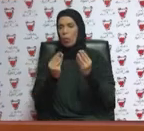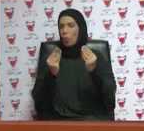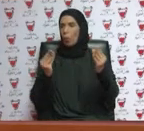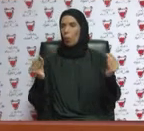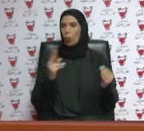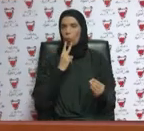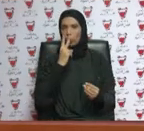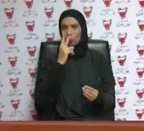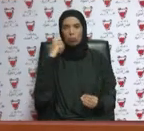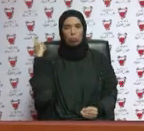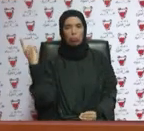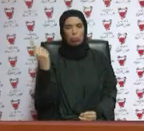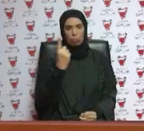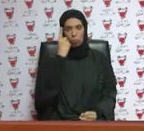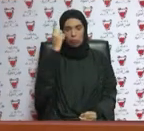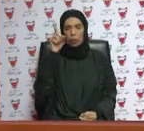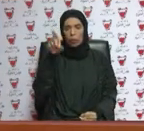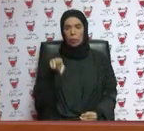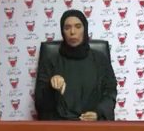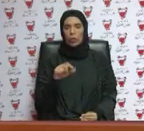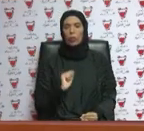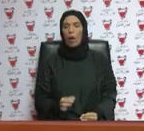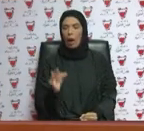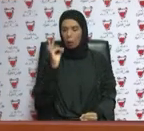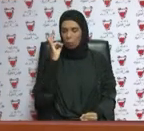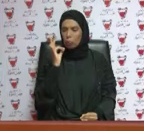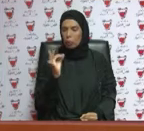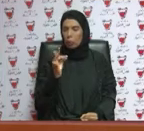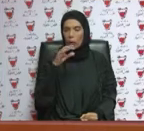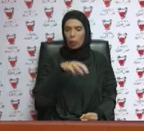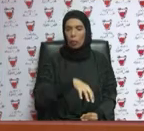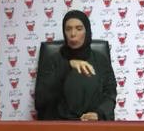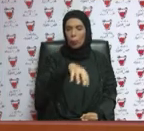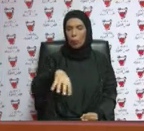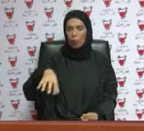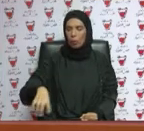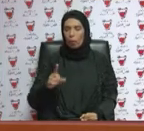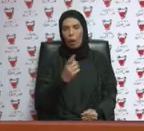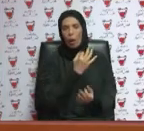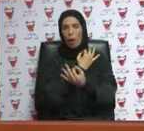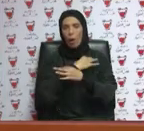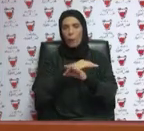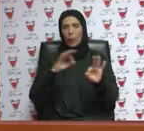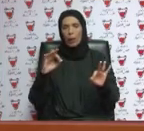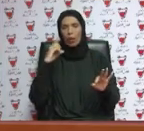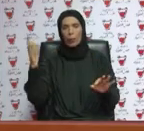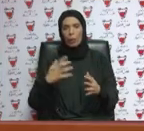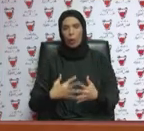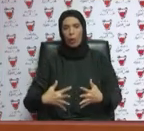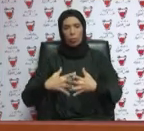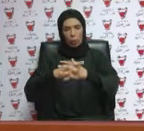يشهدها العالم اليوم تحتم على جميع دول العالم بتكاتف